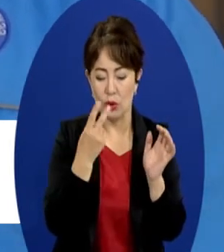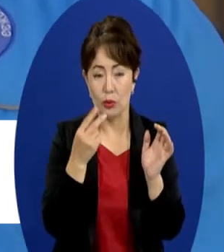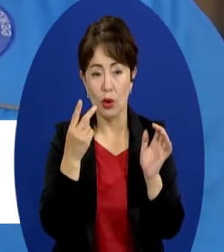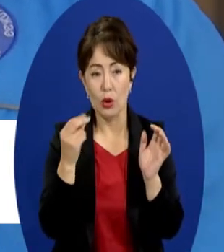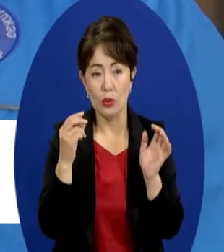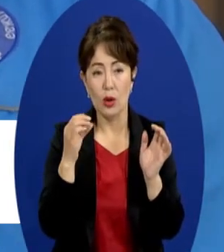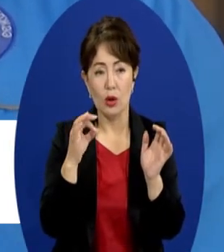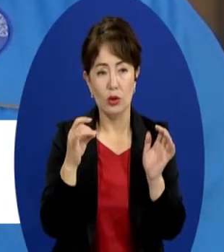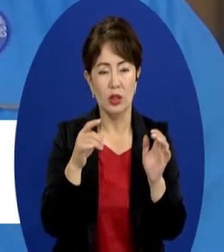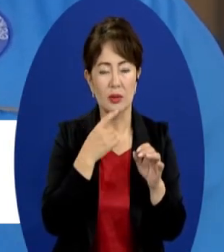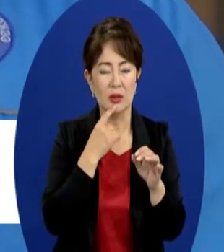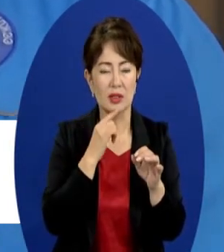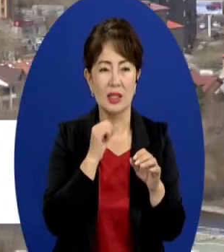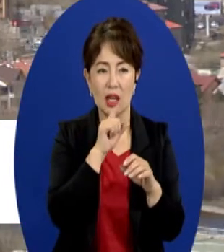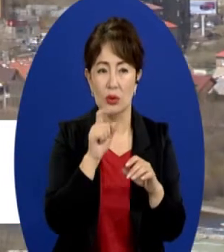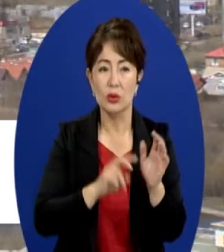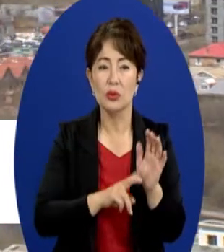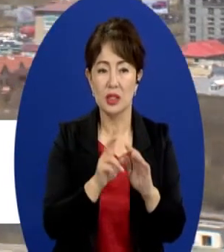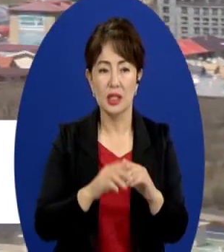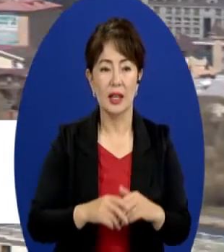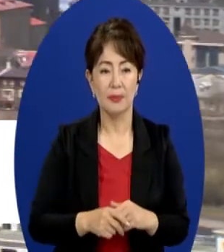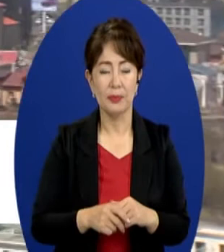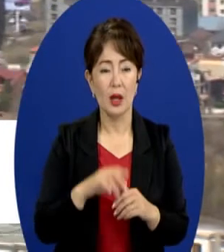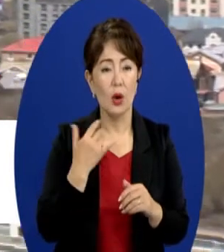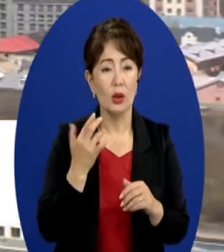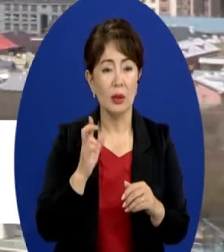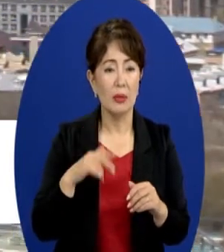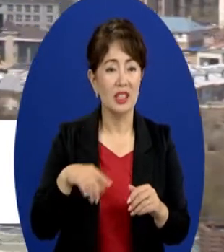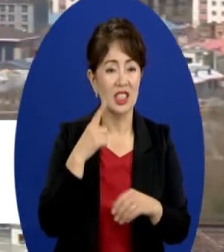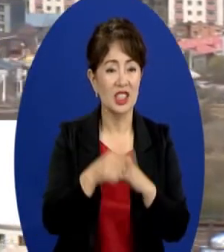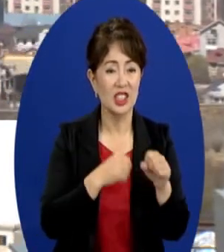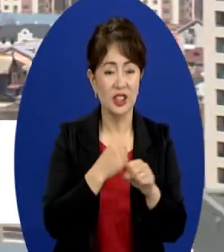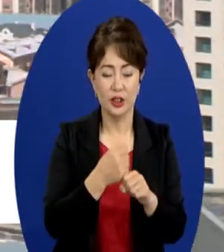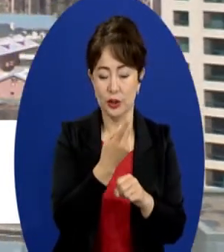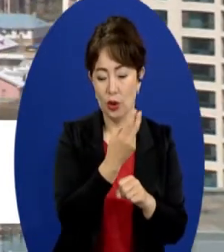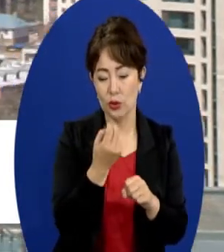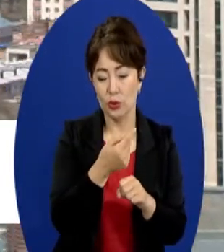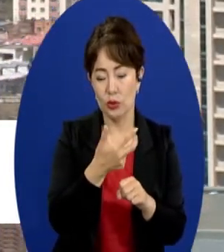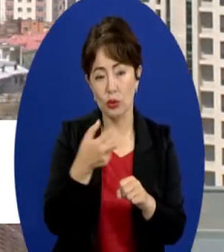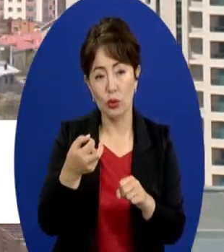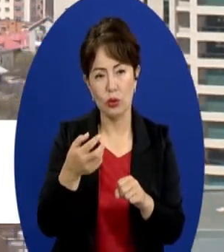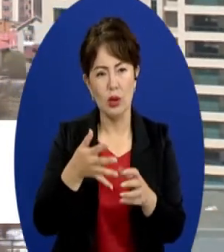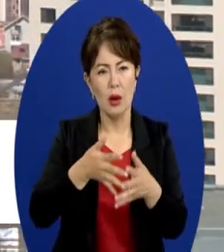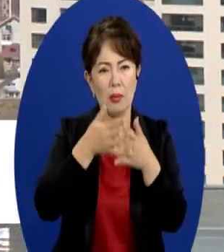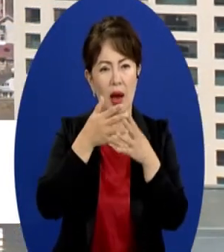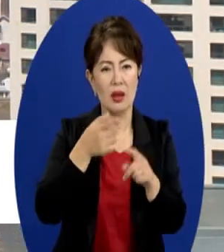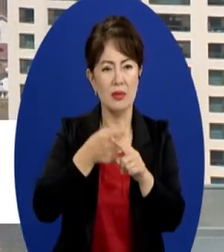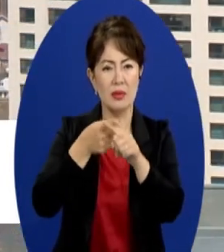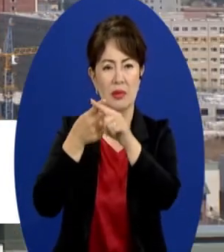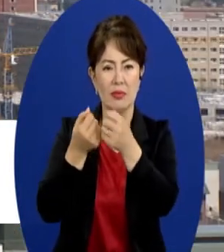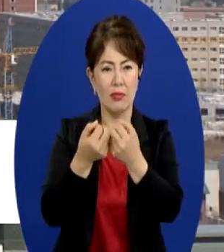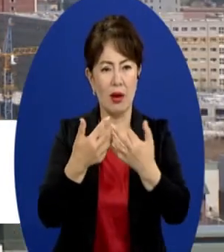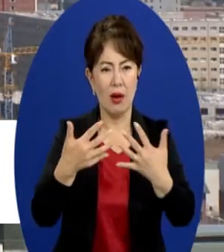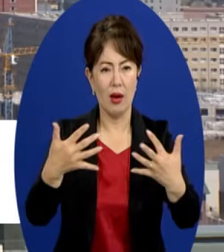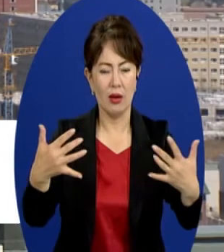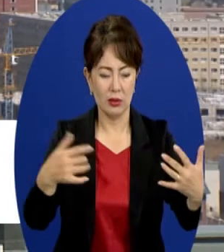юм өндөртэй байдлууд бол өсөж байна. Нийслэл хотод жилдээ 200-аас 300 барилга нэмэгддэг. Энэ хэрээр дулааны хэрэглээ дагаад өсдөг. Энэ